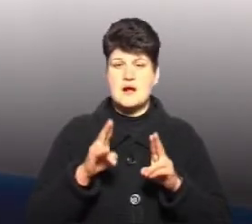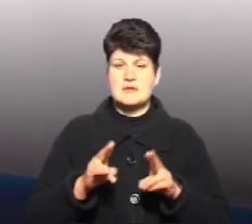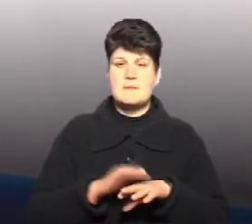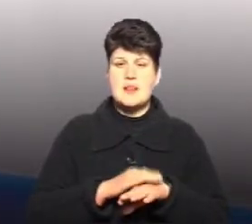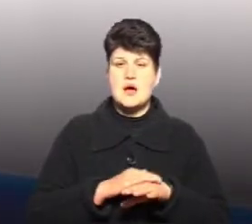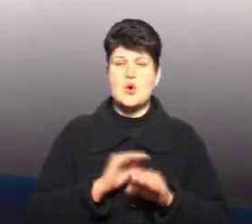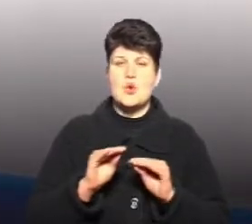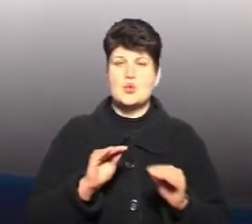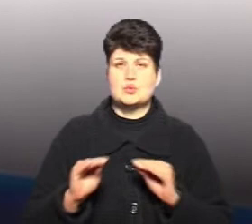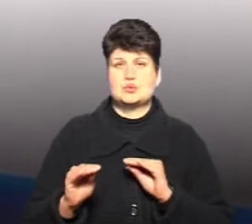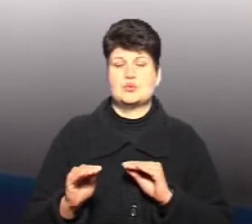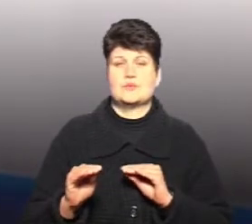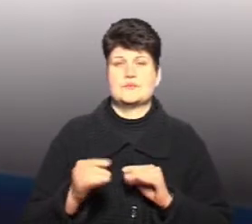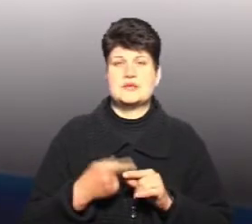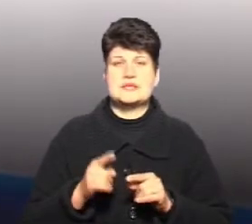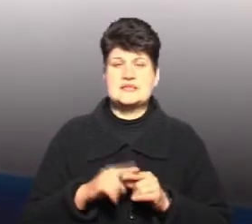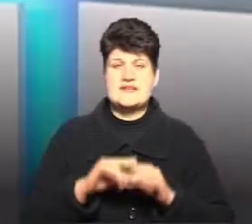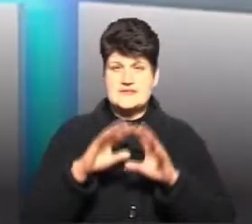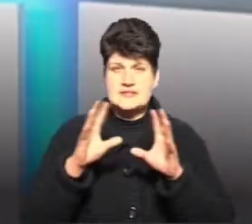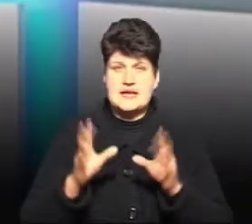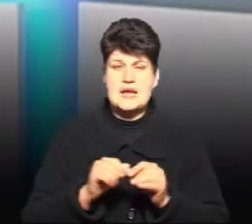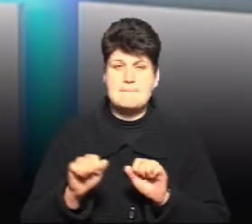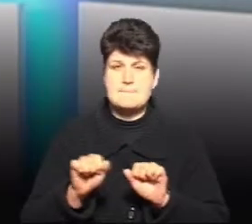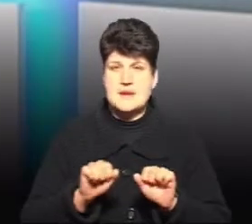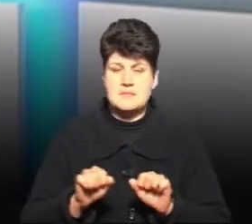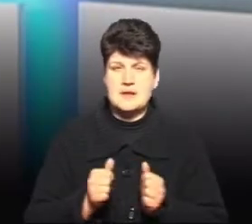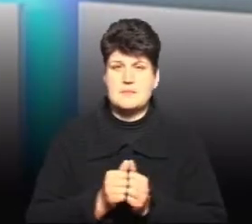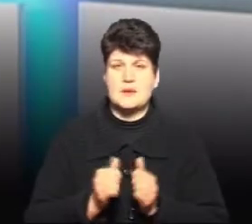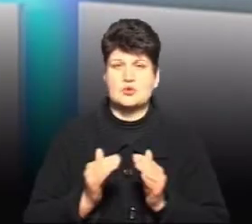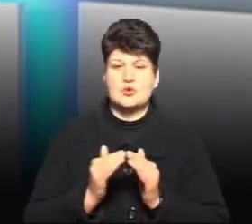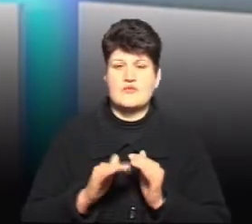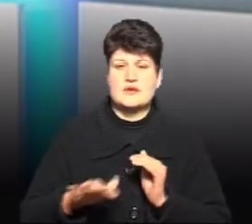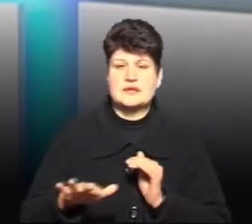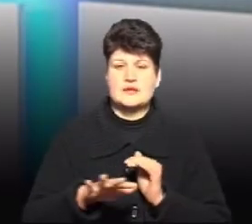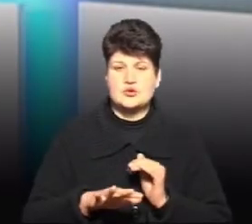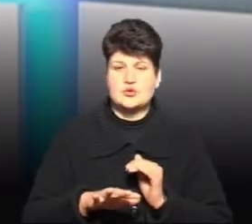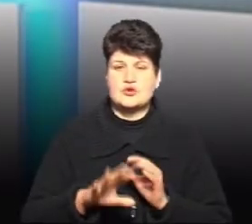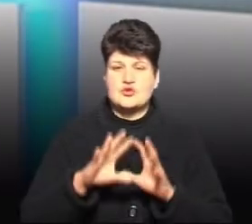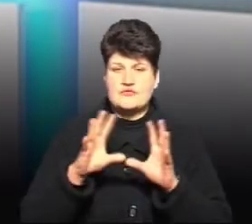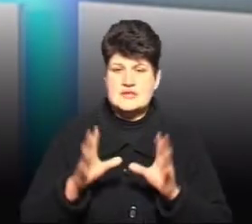це взагалі прибирання прибудинкової території, це, ну, це, якщо в загальному, це